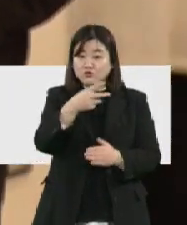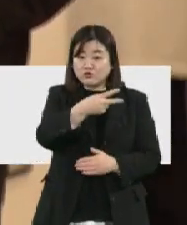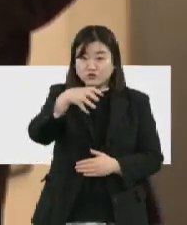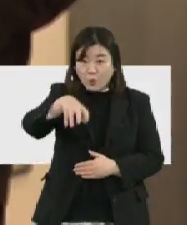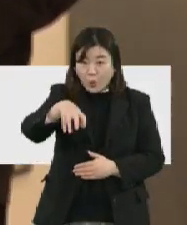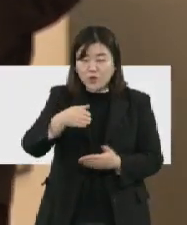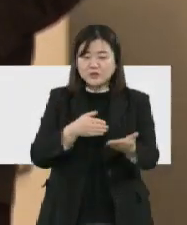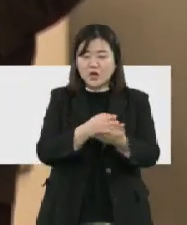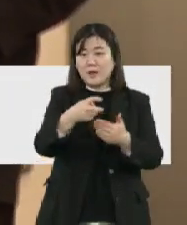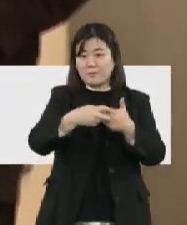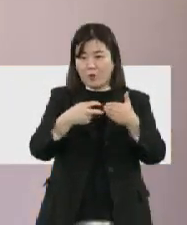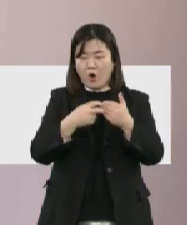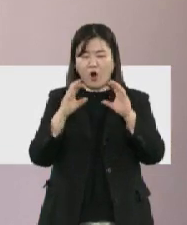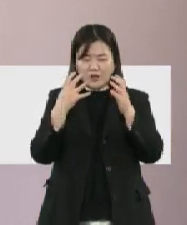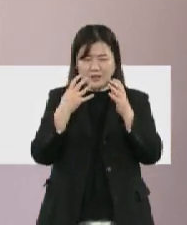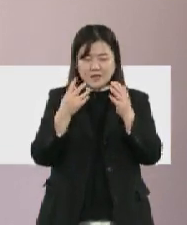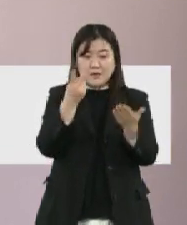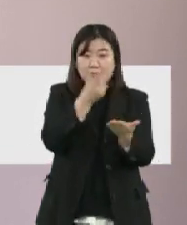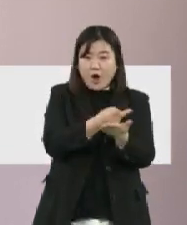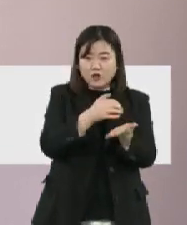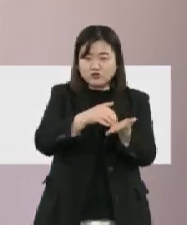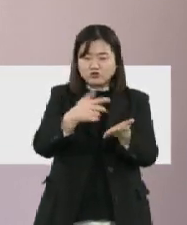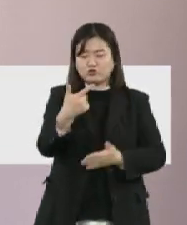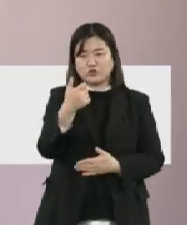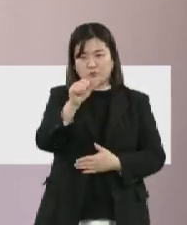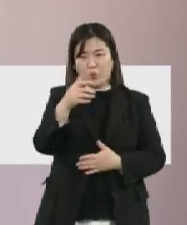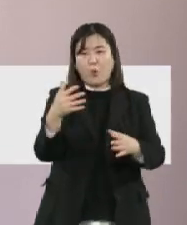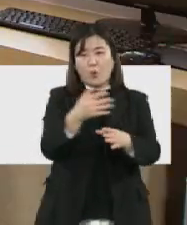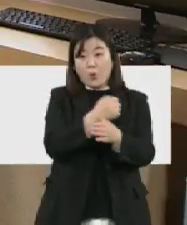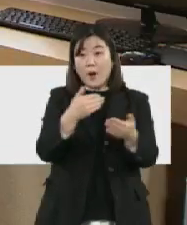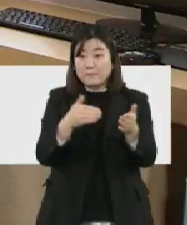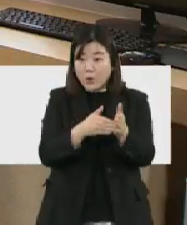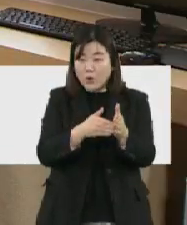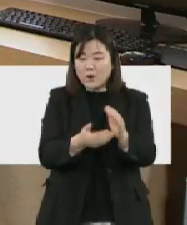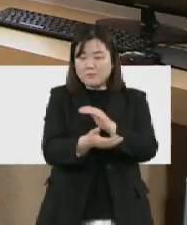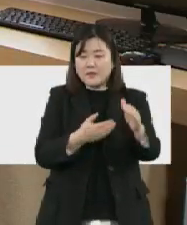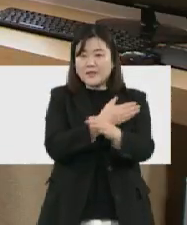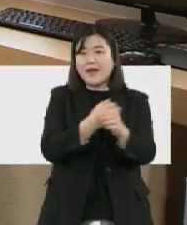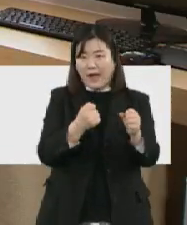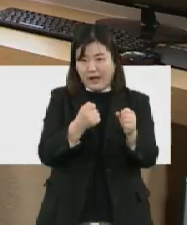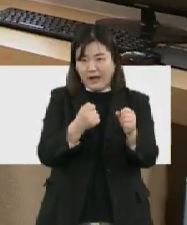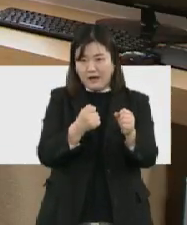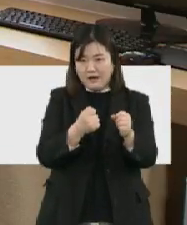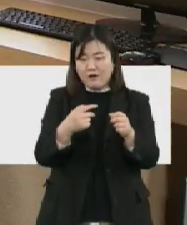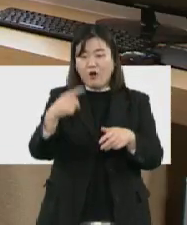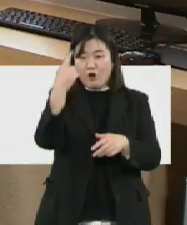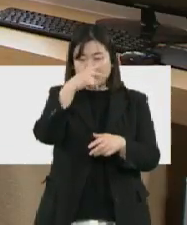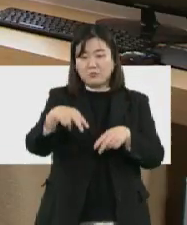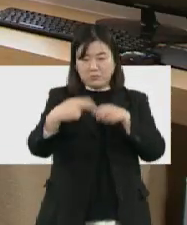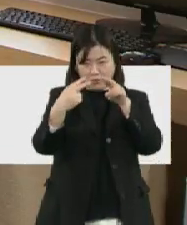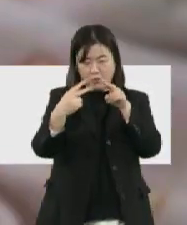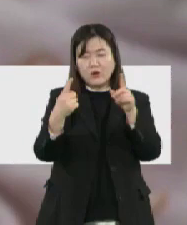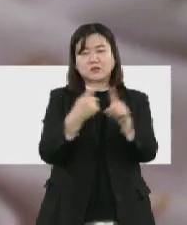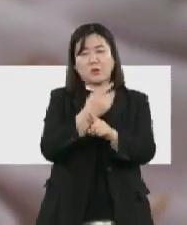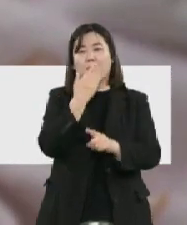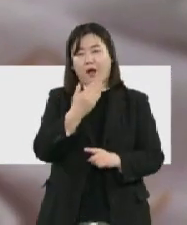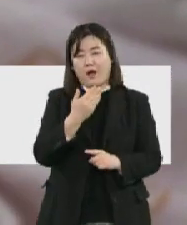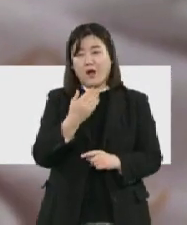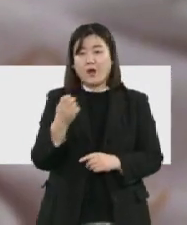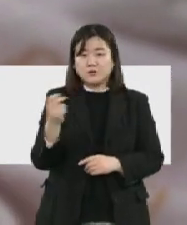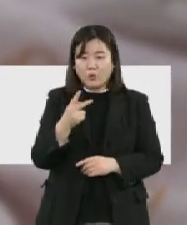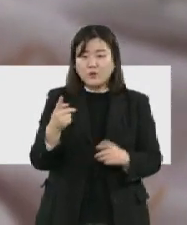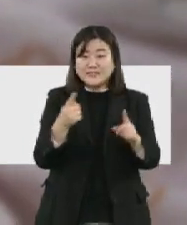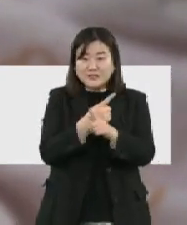곳의 전담 병원에서 소아용 병상 65개 가 확보된 가운데 사전이 어째 를 도입해 대면 진료를 진행할 수 있게 됐으며